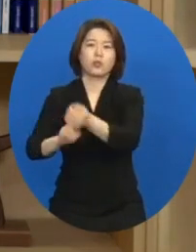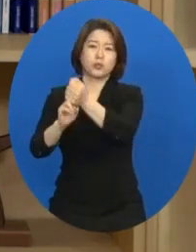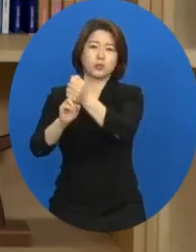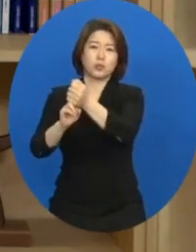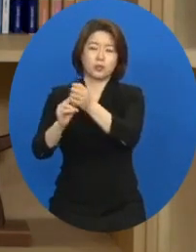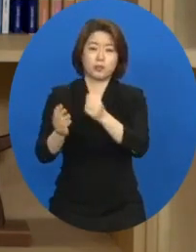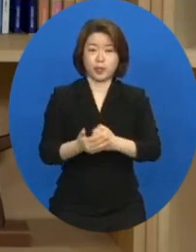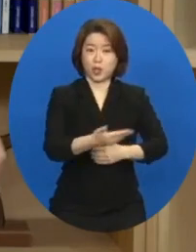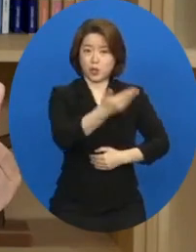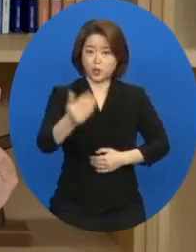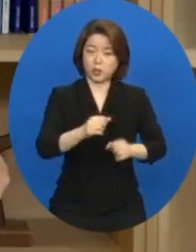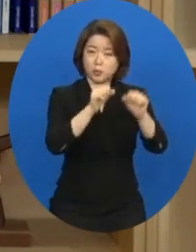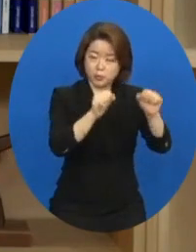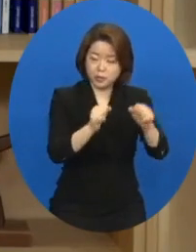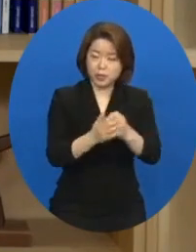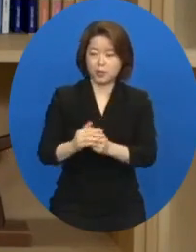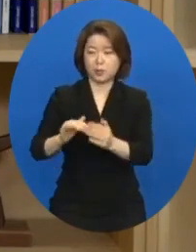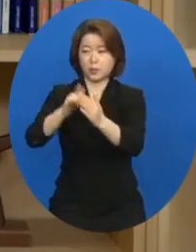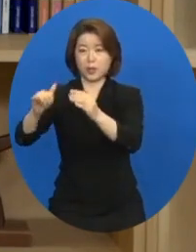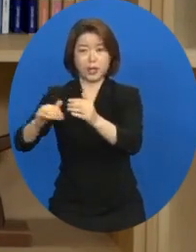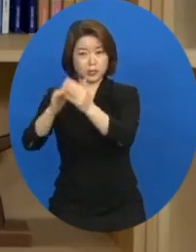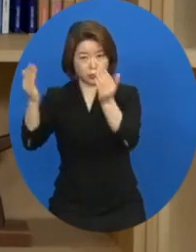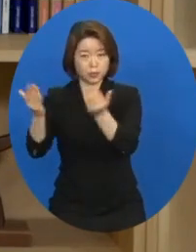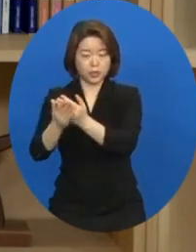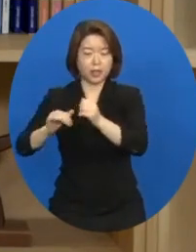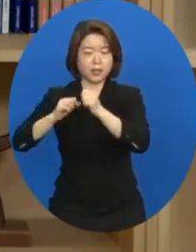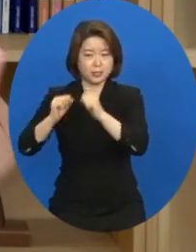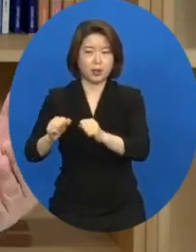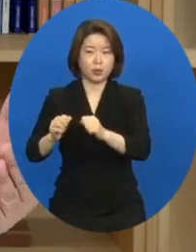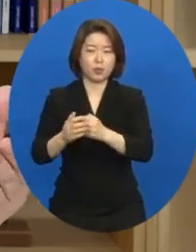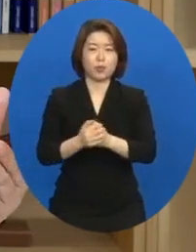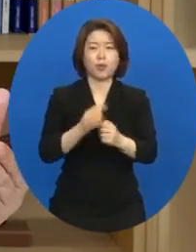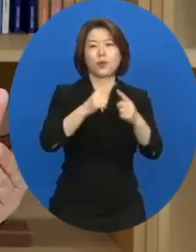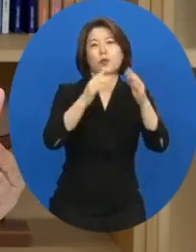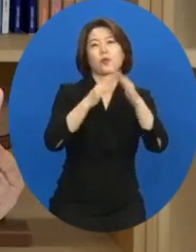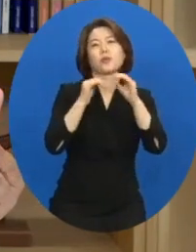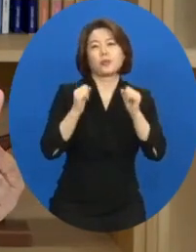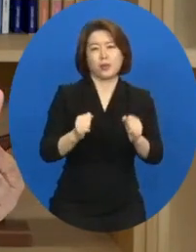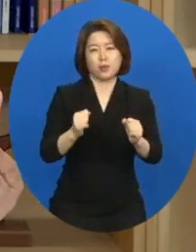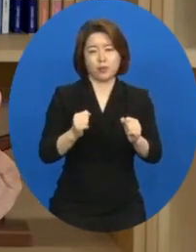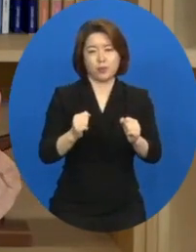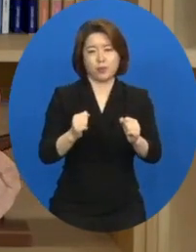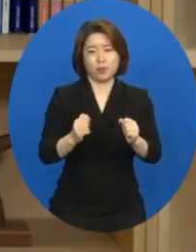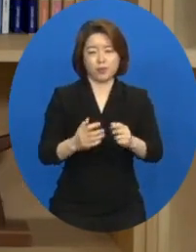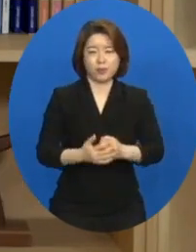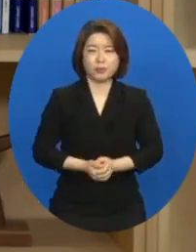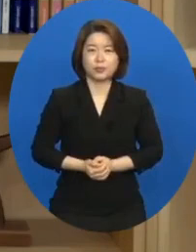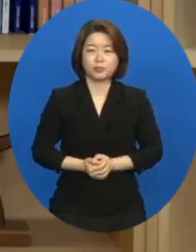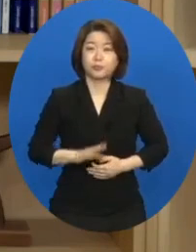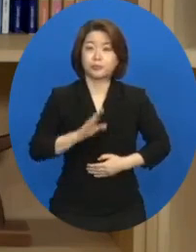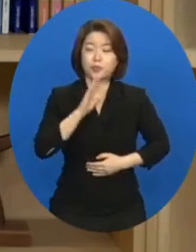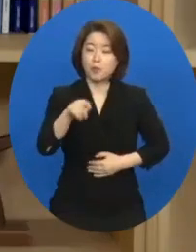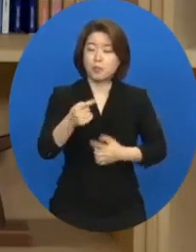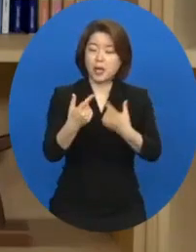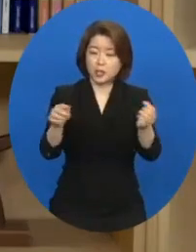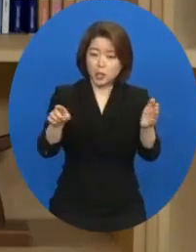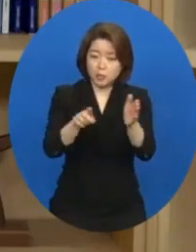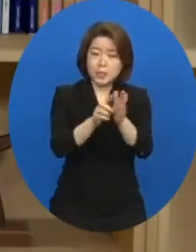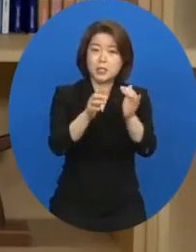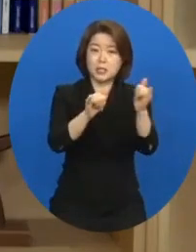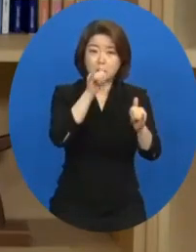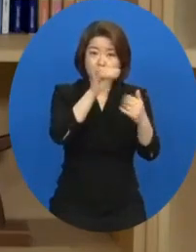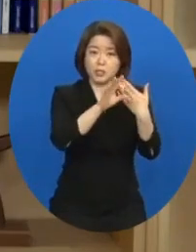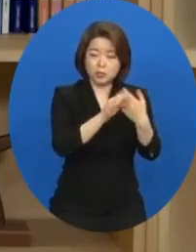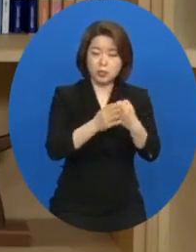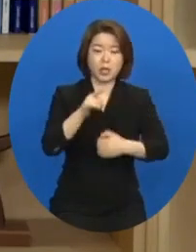살고 가족도 살고 교회도 살고 정말 그렇게 믿는 사람이 있으면